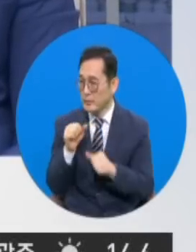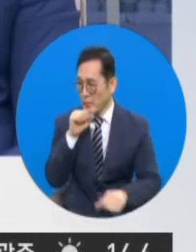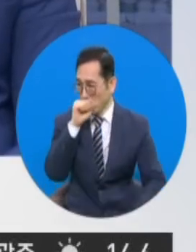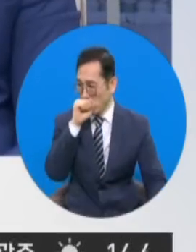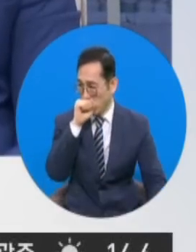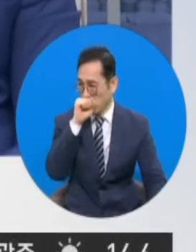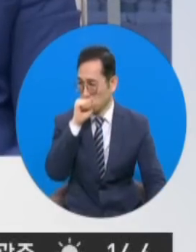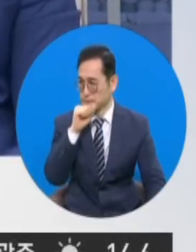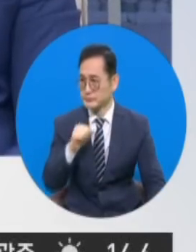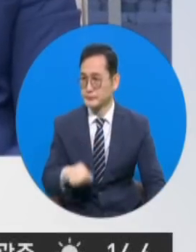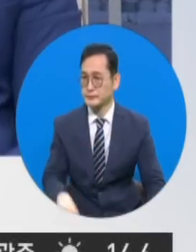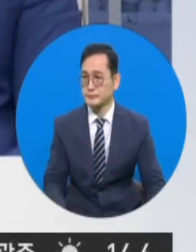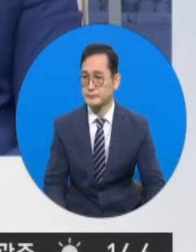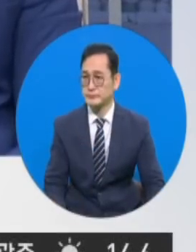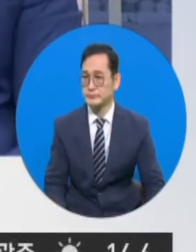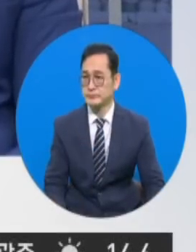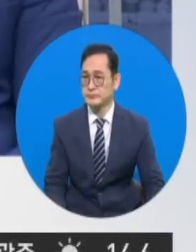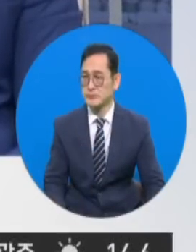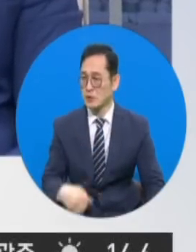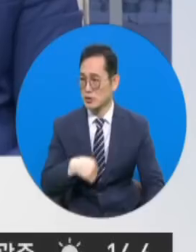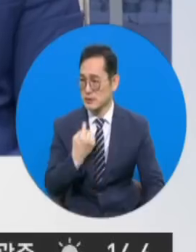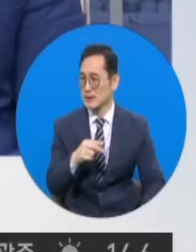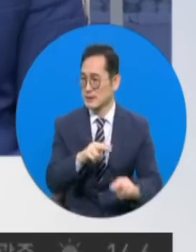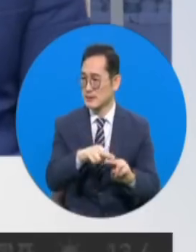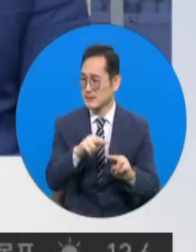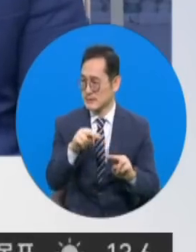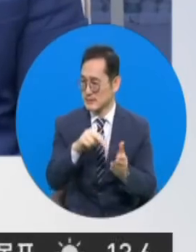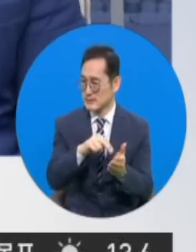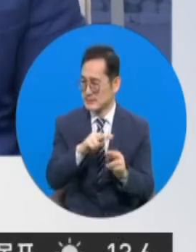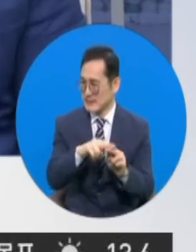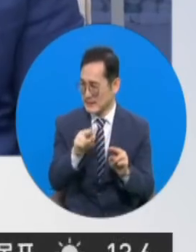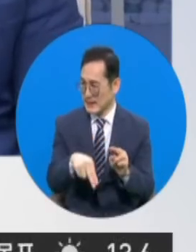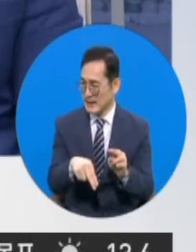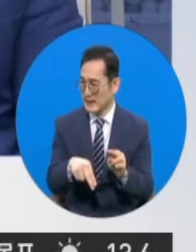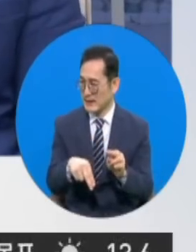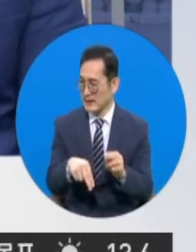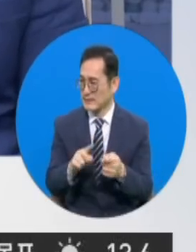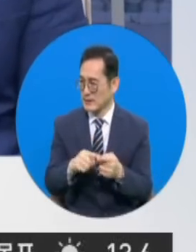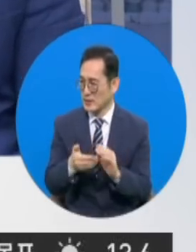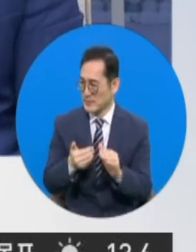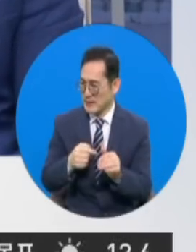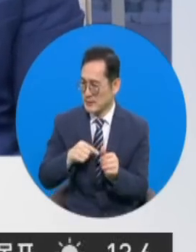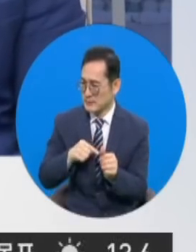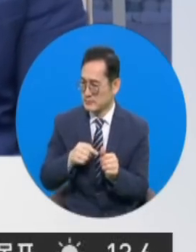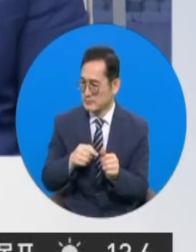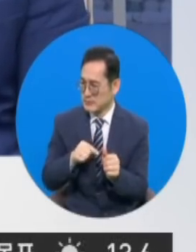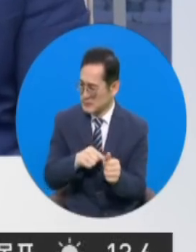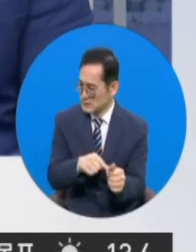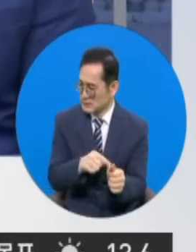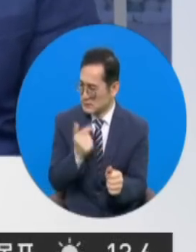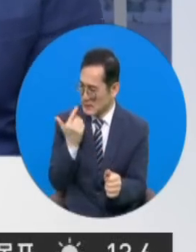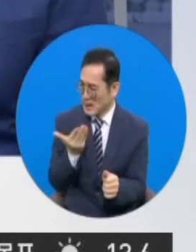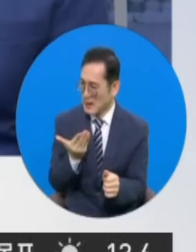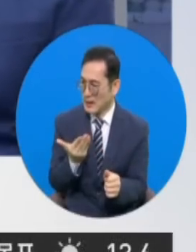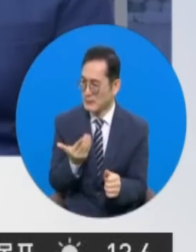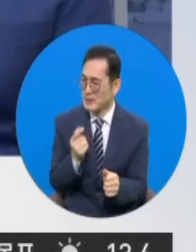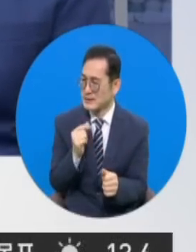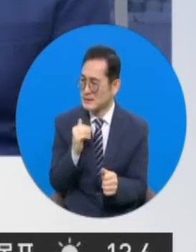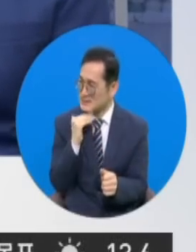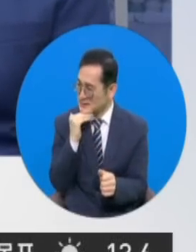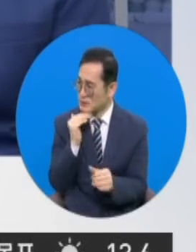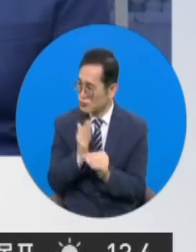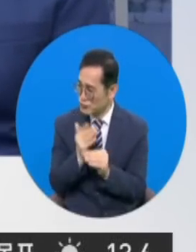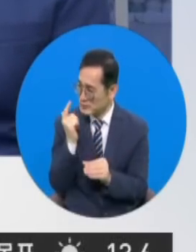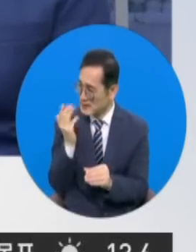자진 사퇴할 시간을 좀 주는 거 아니야 내지는 자진사태를 압박하는 거 아니냐 뭐 이런 정적 해석도 나오는데 지금 어떻게 돌아가는 분위기예요